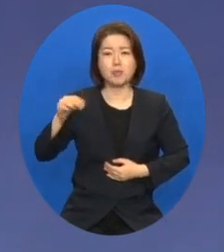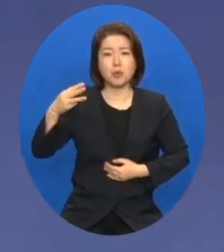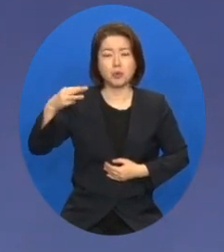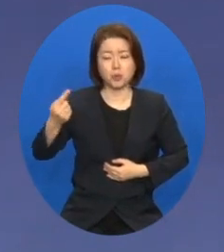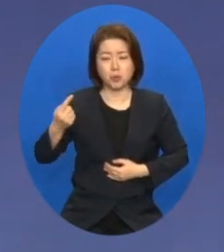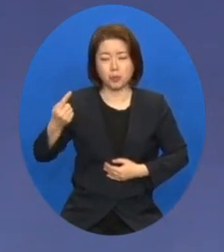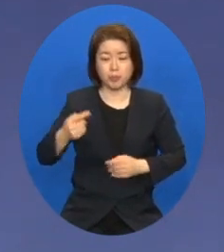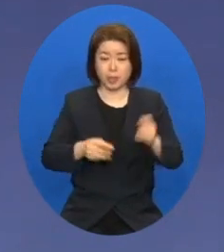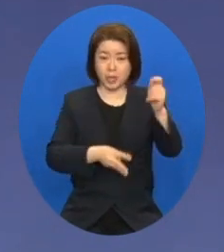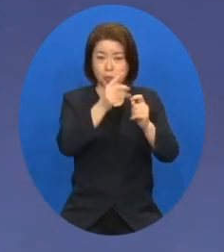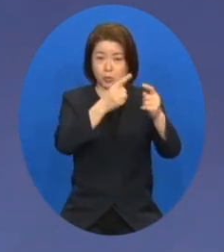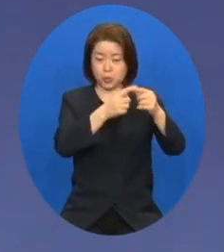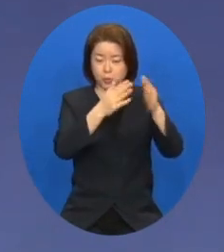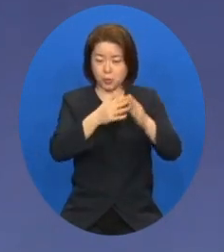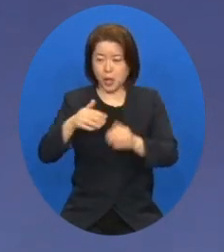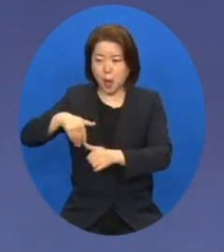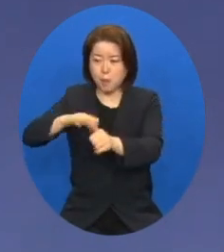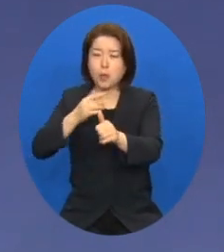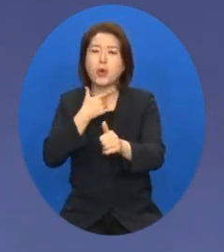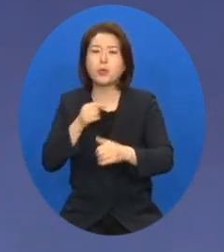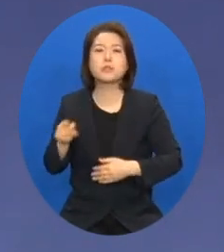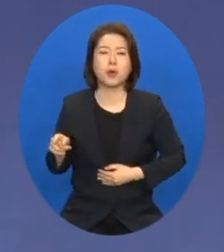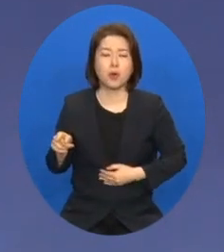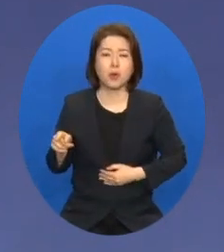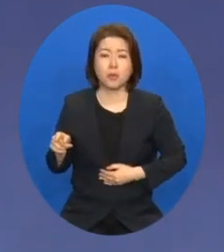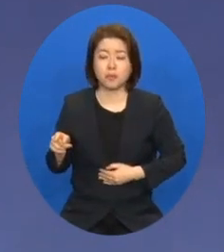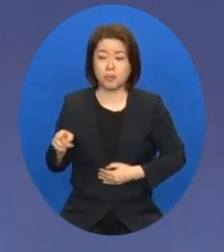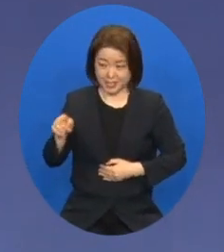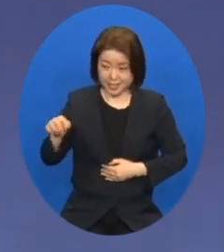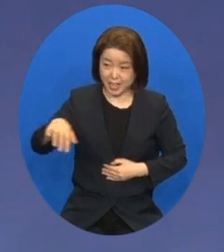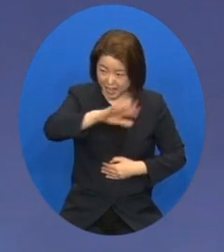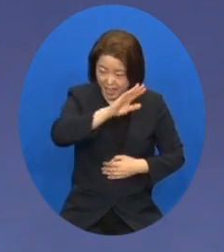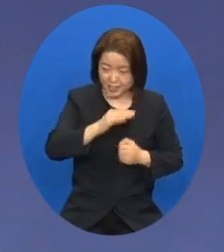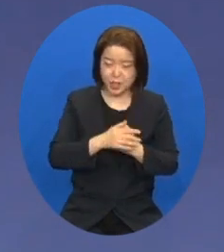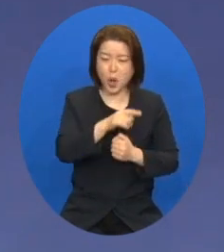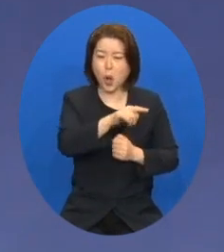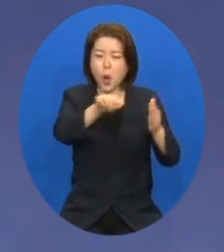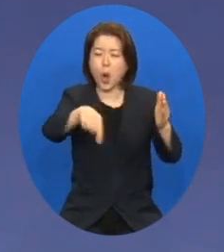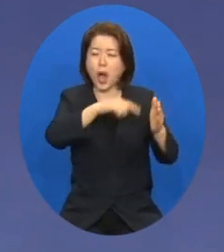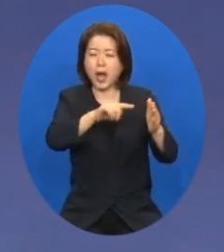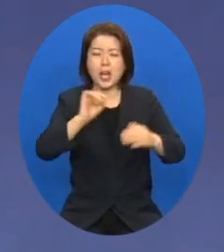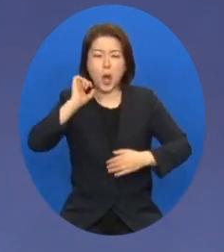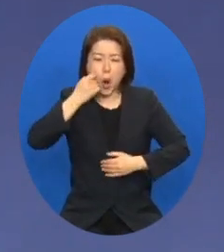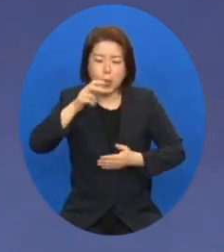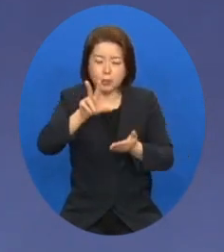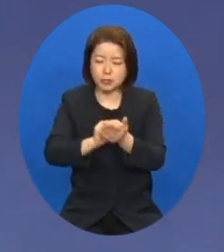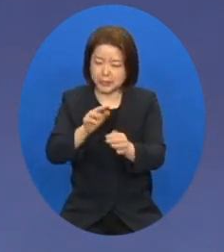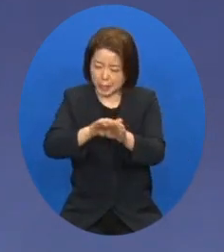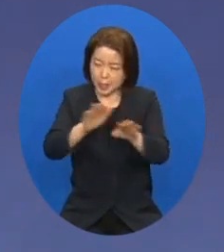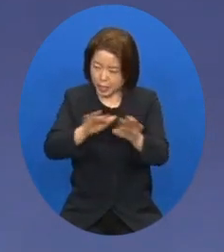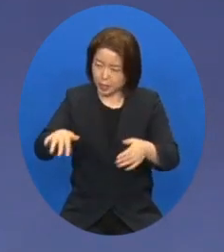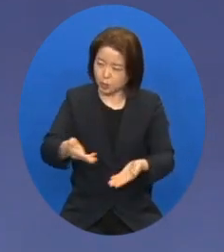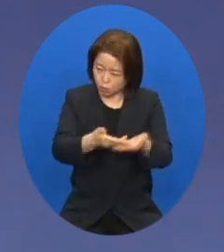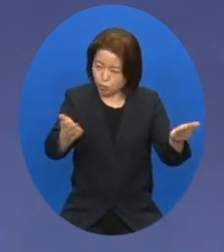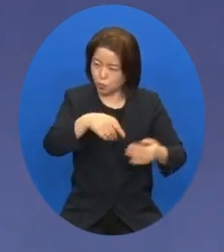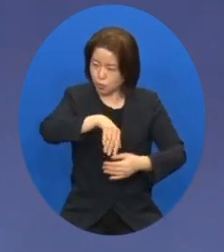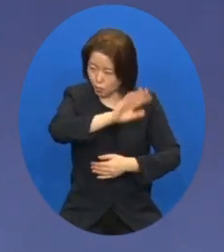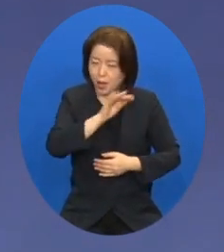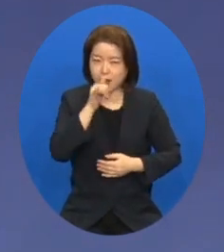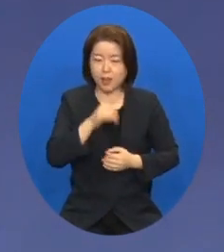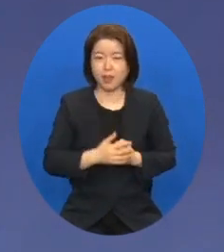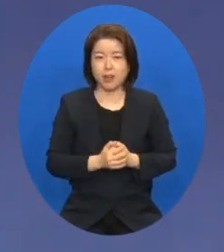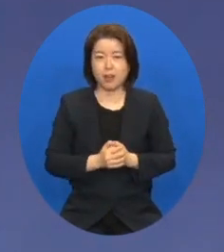했습니다 당신이 가서 고린도 교회의 어려운 문제들을 좀 해결해 주고 오세요 사도 바울은